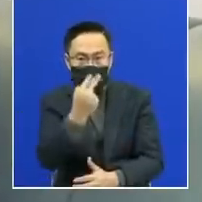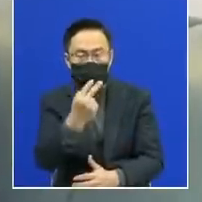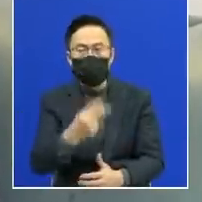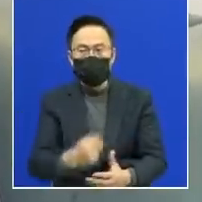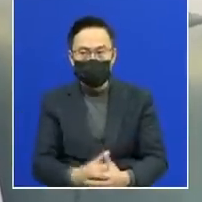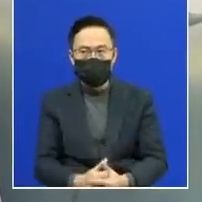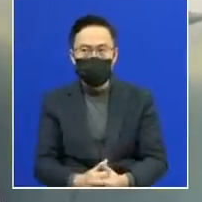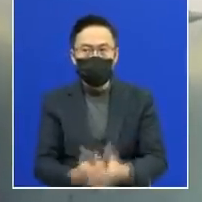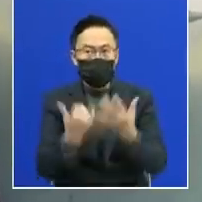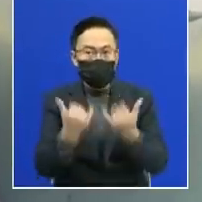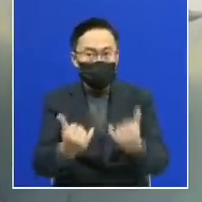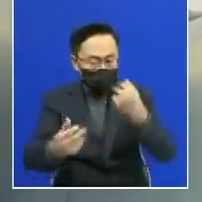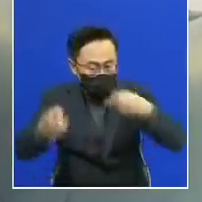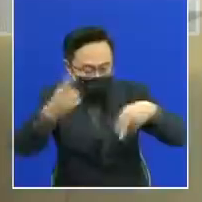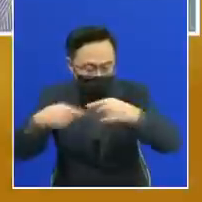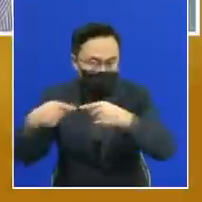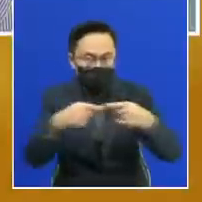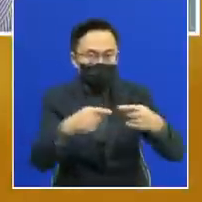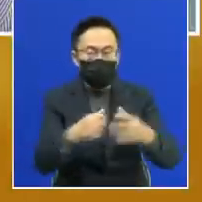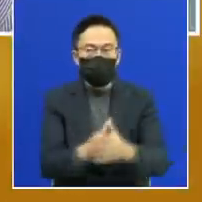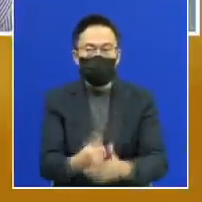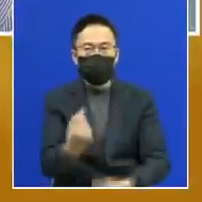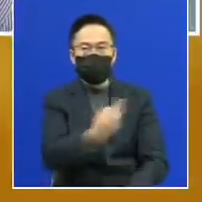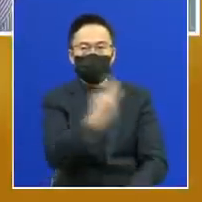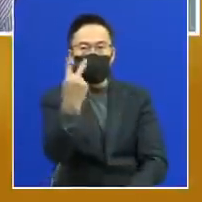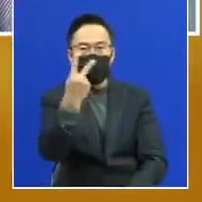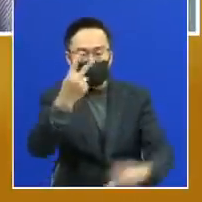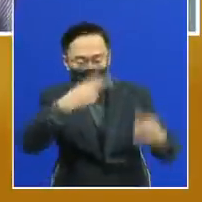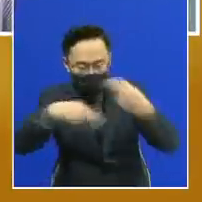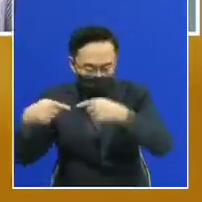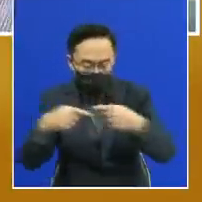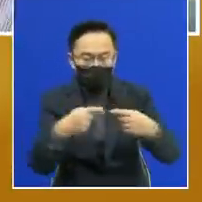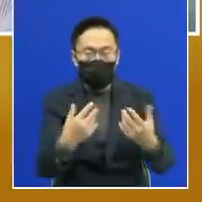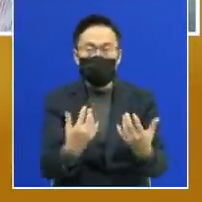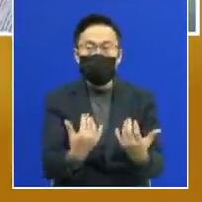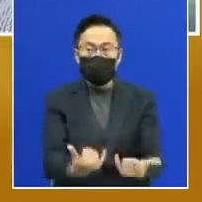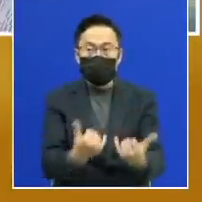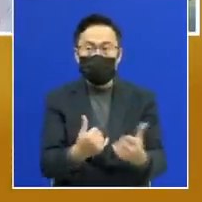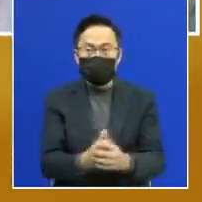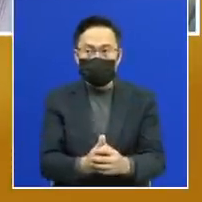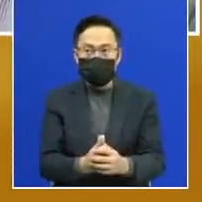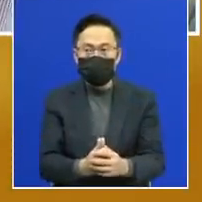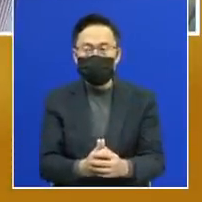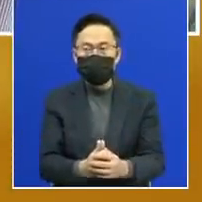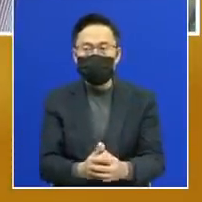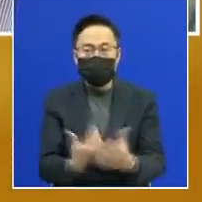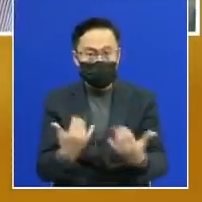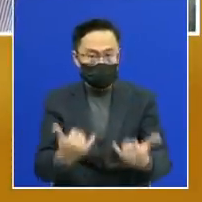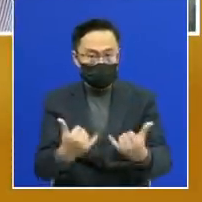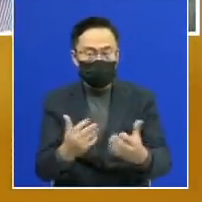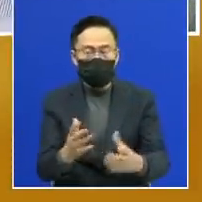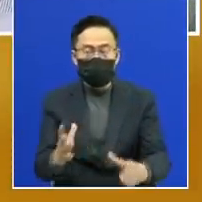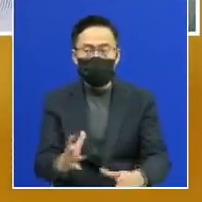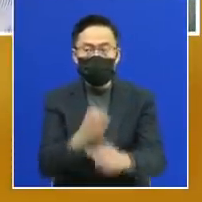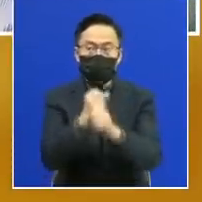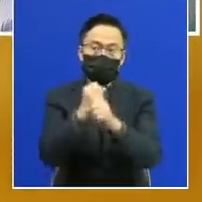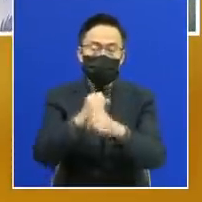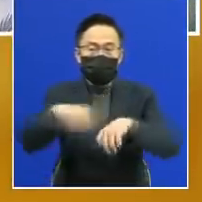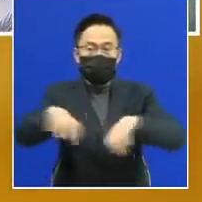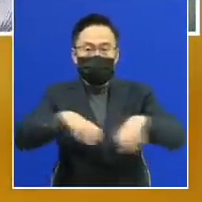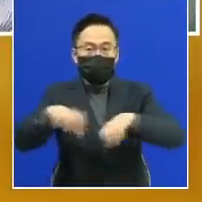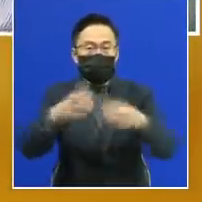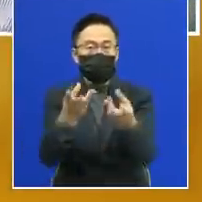ครับ วันนี้ก็ยังตรวจสอบอยู ่วันนี้ตรวจสอบก็ตรวจสอบอีกครั้ง มีเอกสารสรุปผลการตรวจสอบแปลงที่ดินนะฮะส่วนจัดการ